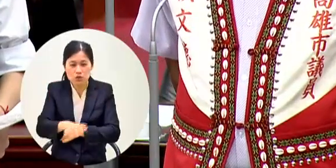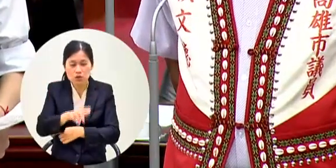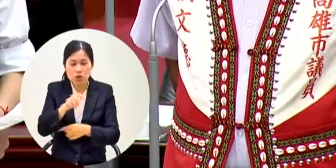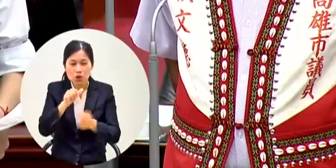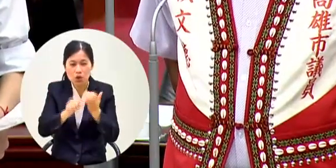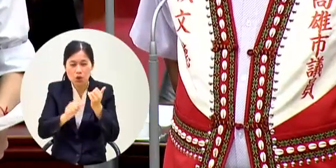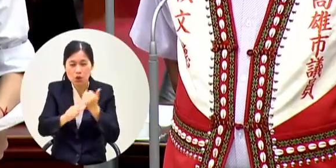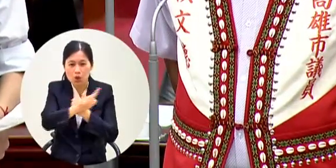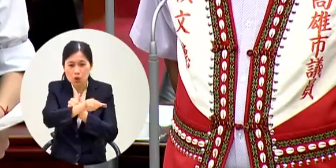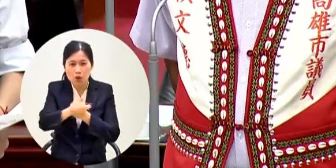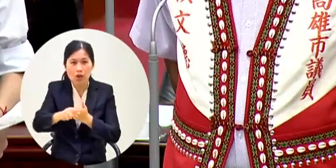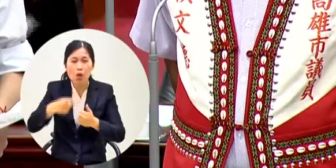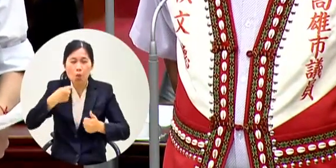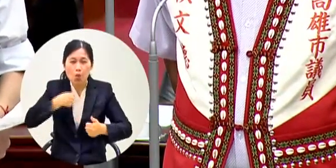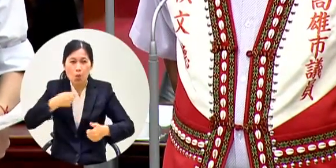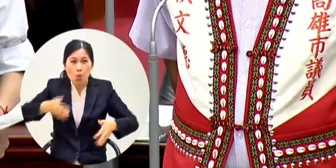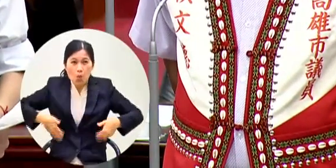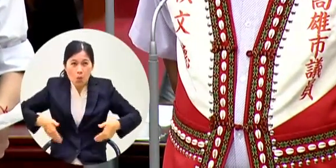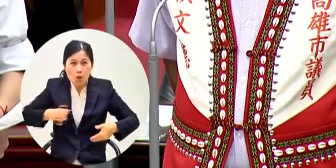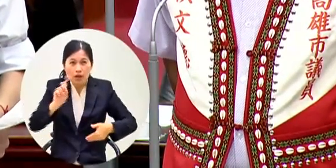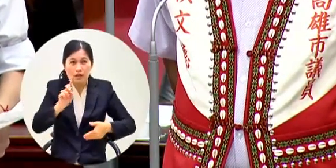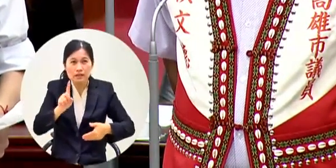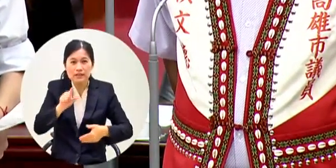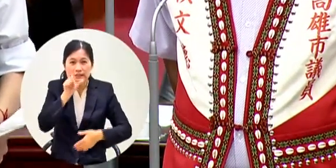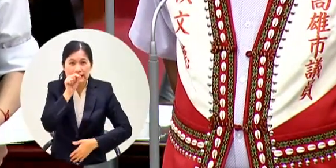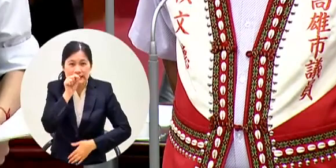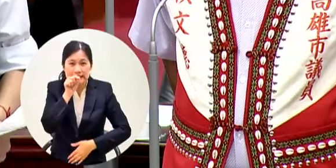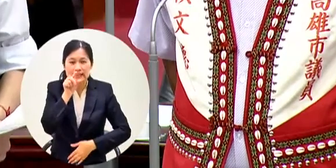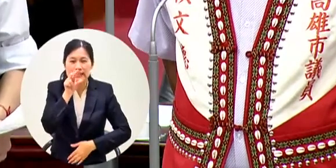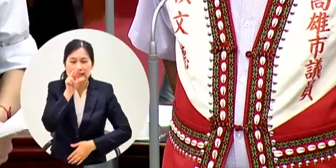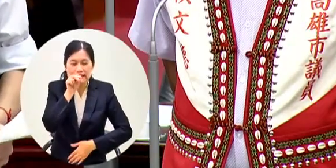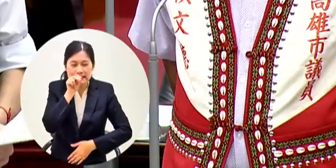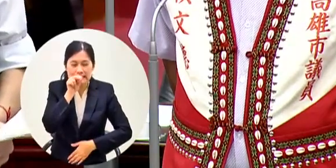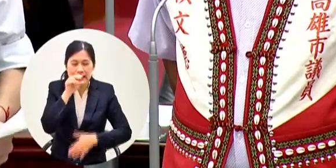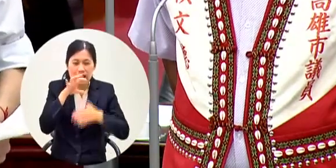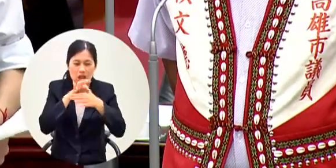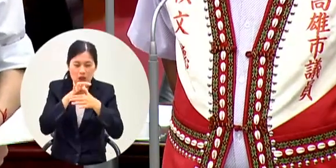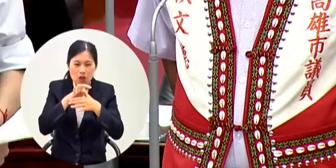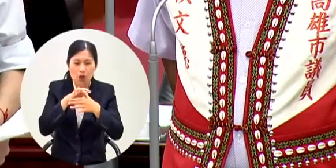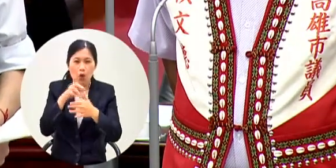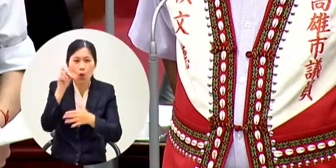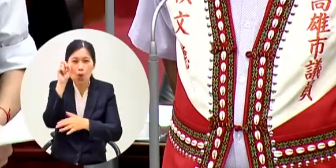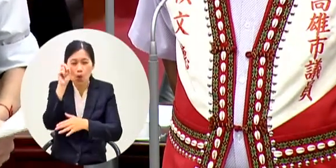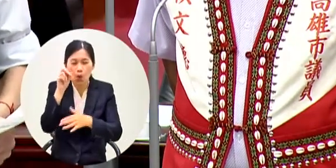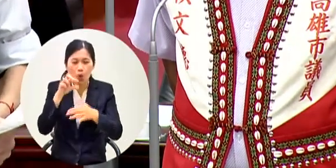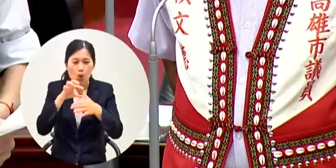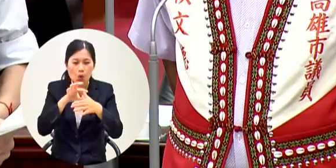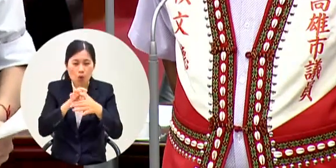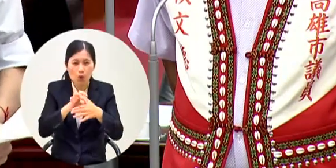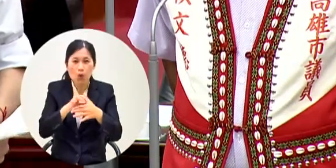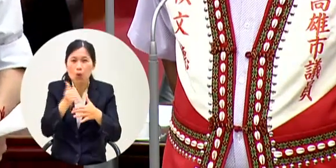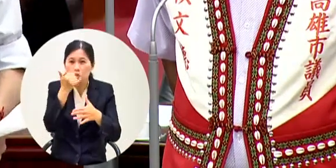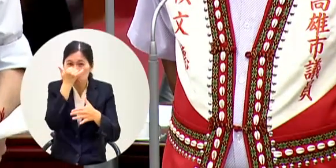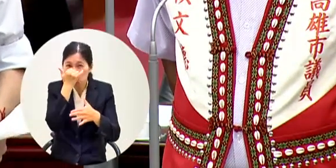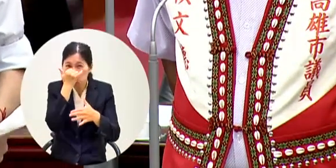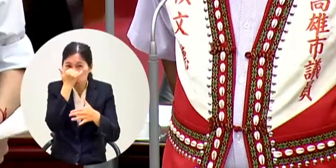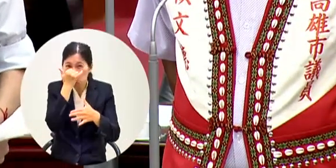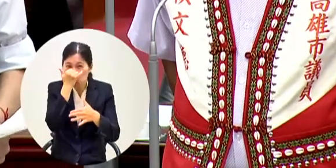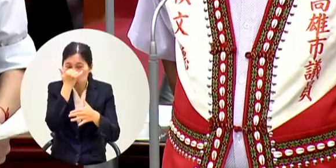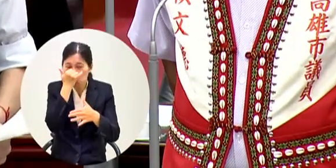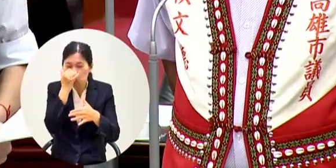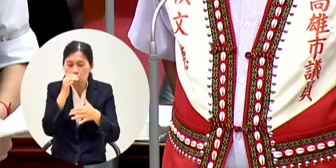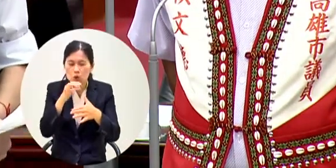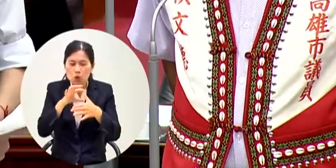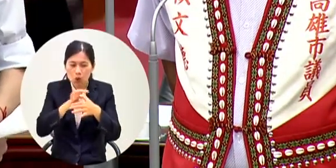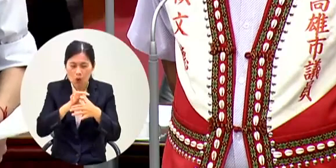二，我们卖水果，卖所有的农产品还有水产品，现在我急的是要把高雄的鸡